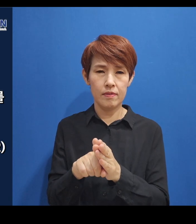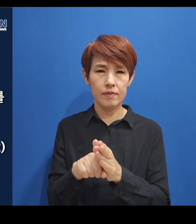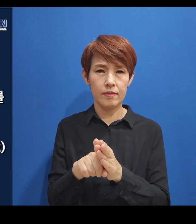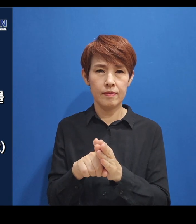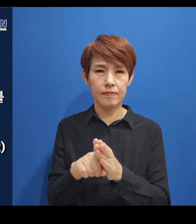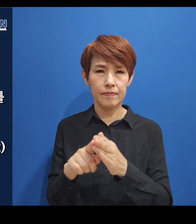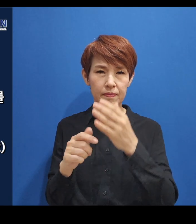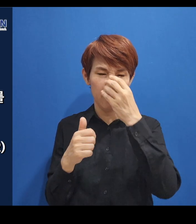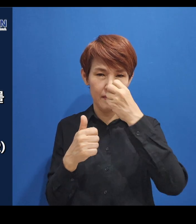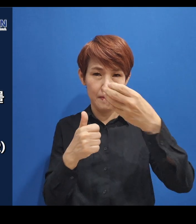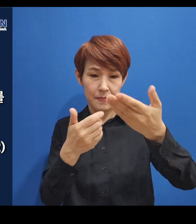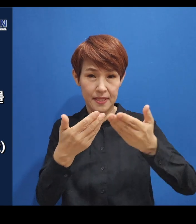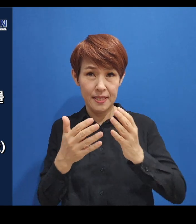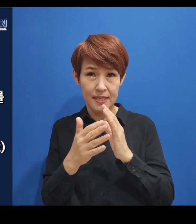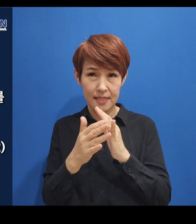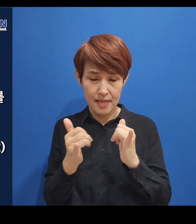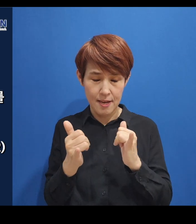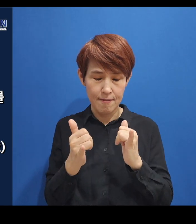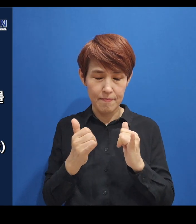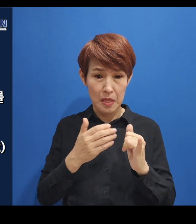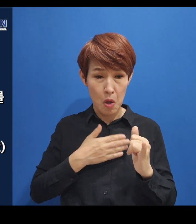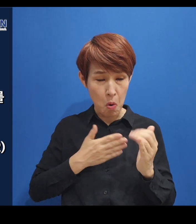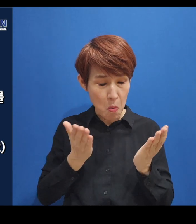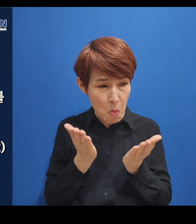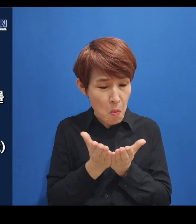일에 합당한 자로 여기심을 기뻐하면서